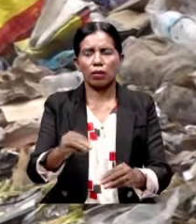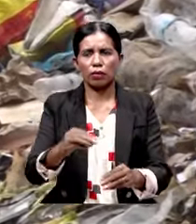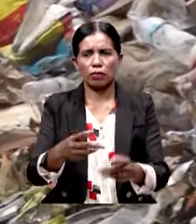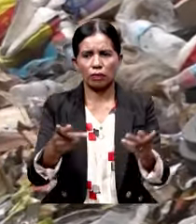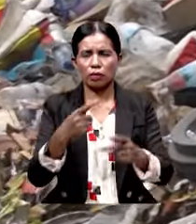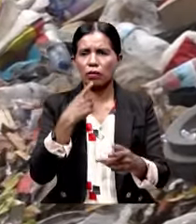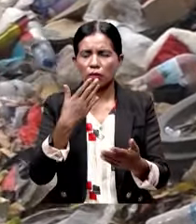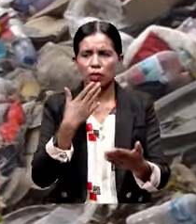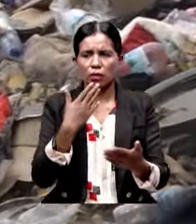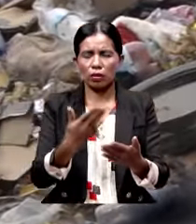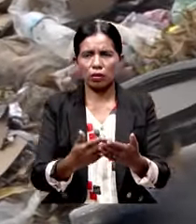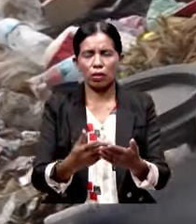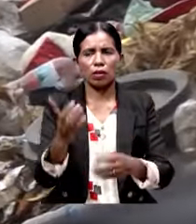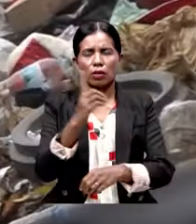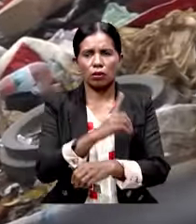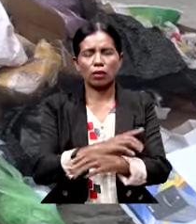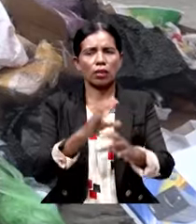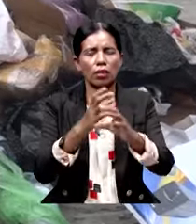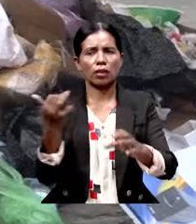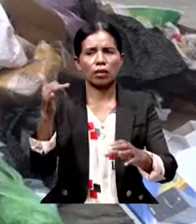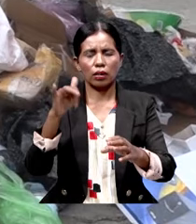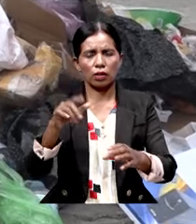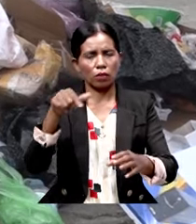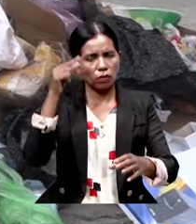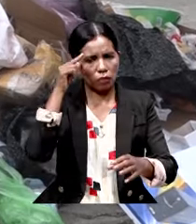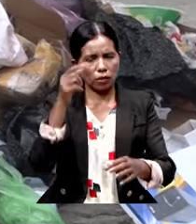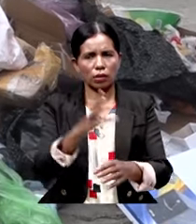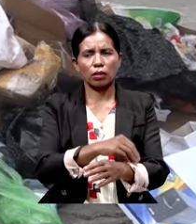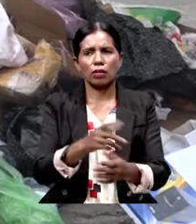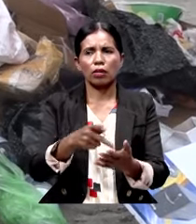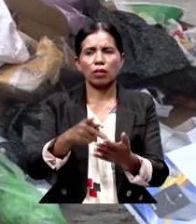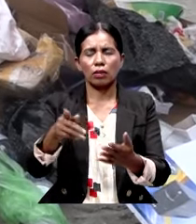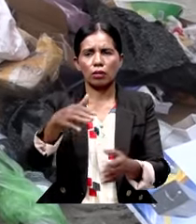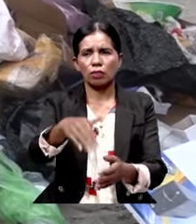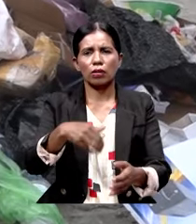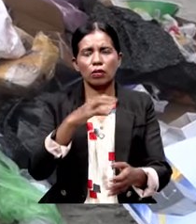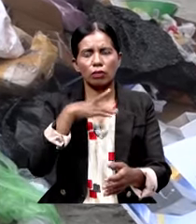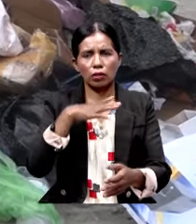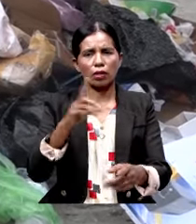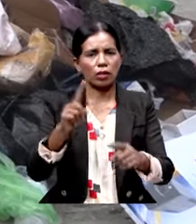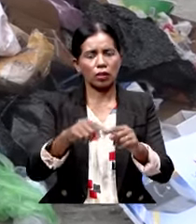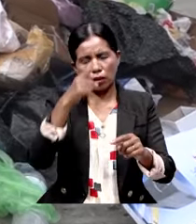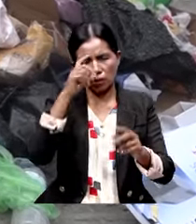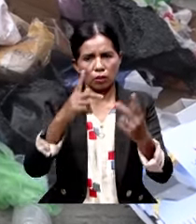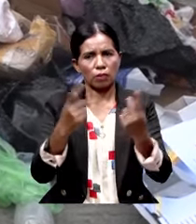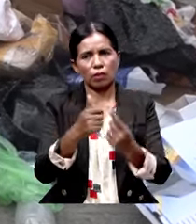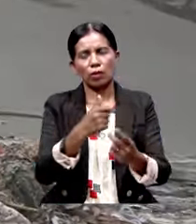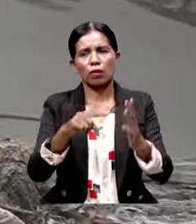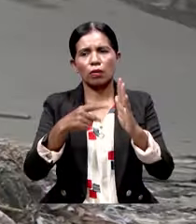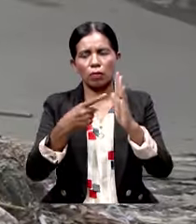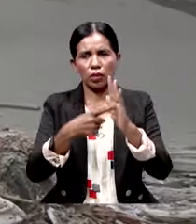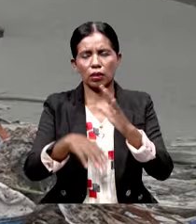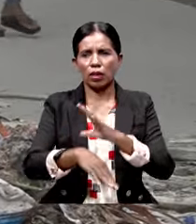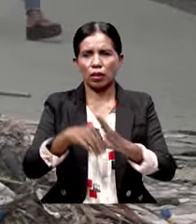ambiente ateten lorong hira kamioneta sira ne be governo halo kontrato raut lisu laba tamba kompanya balung hahu